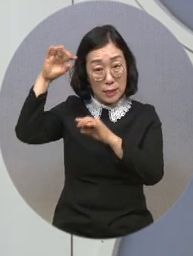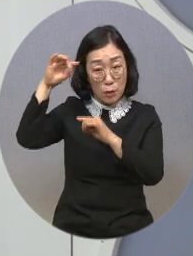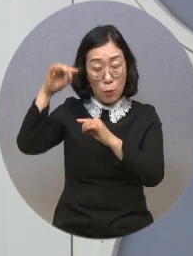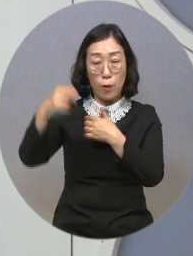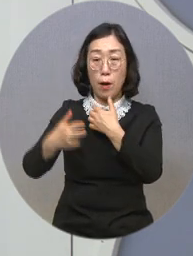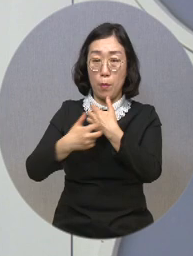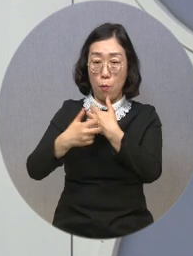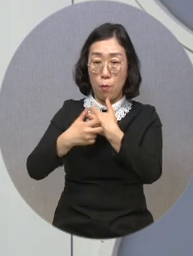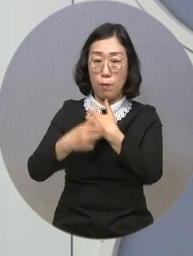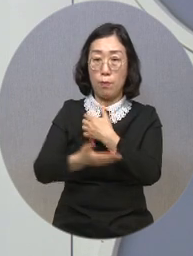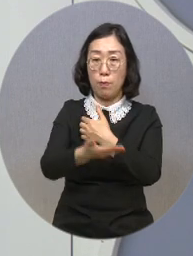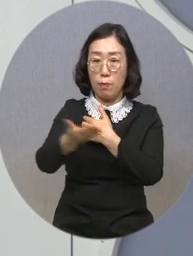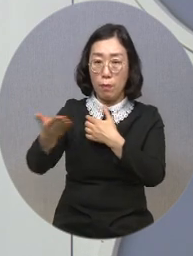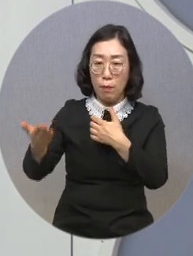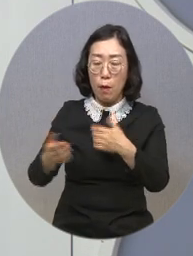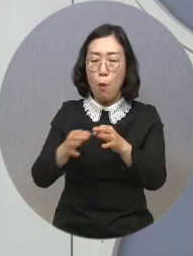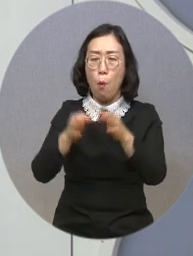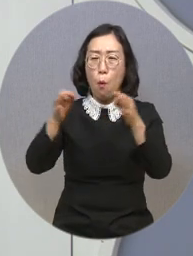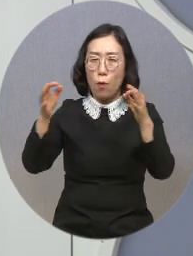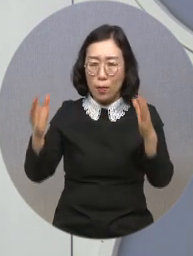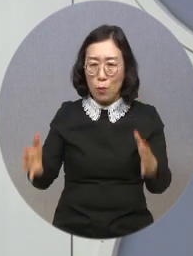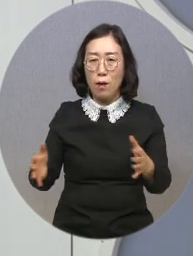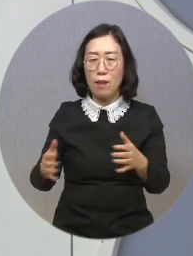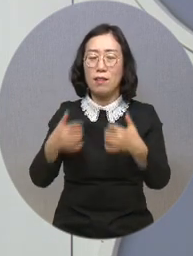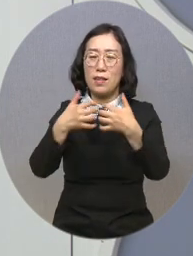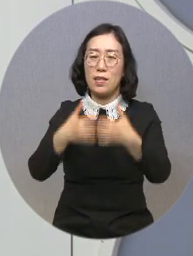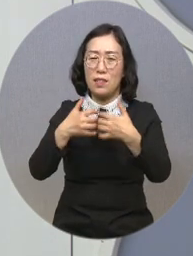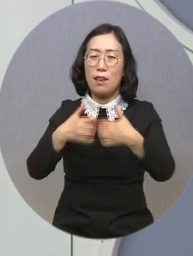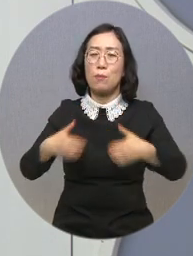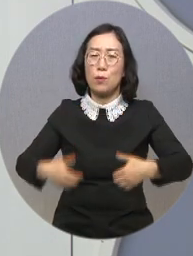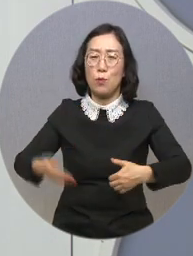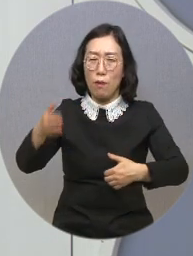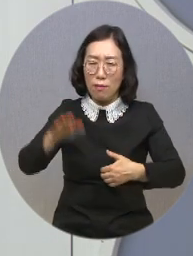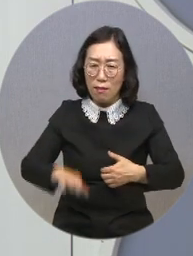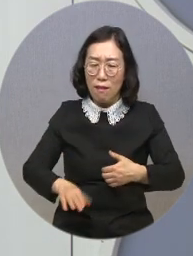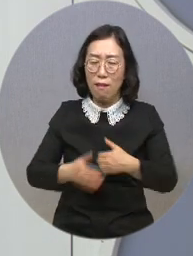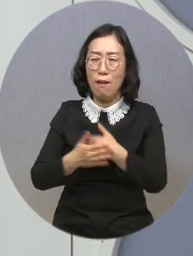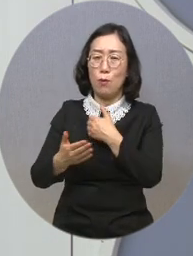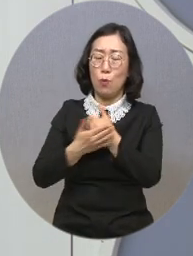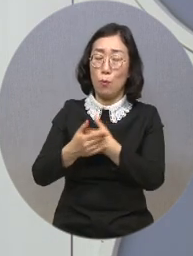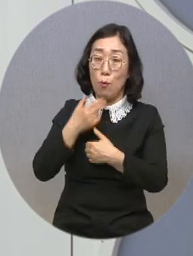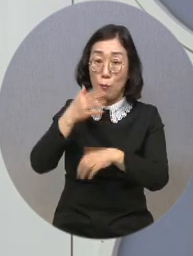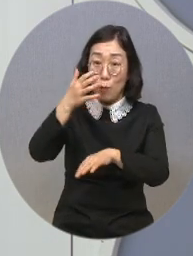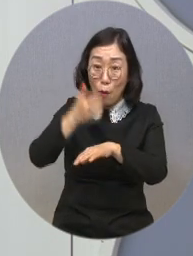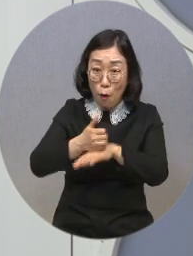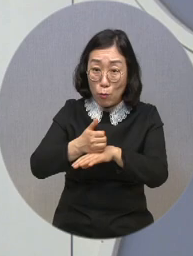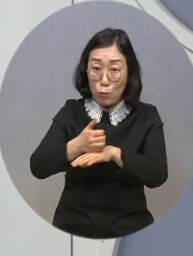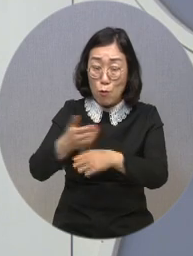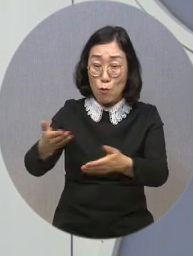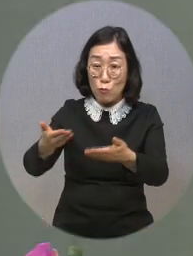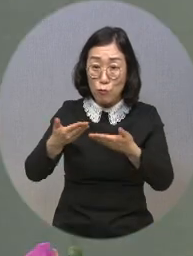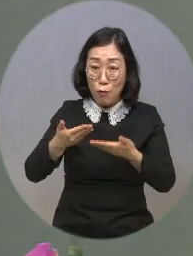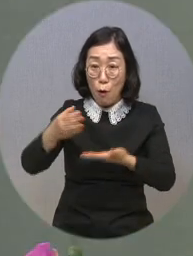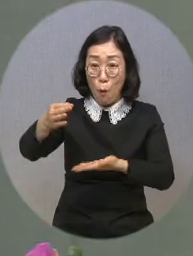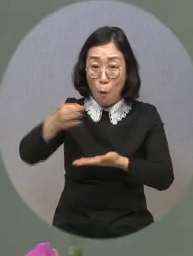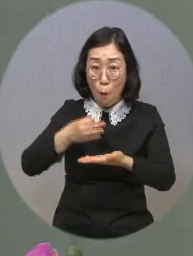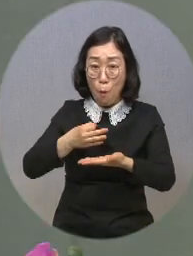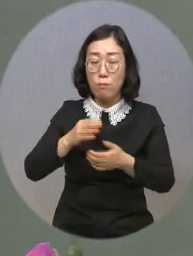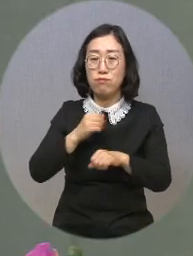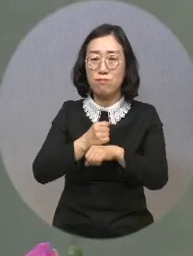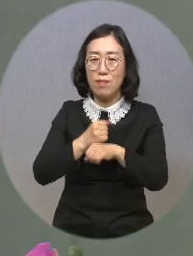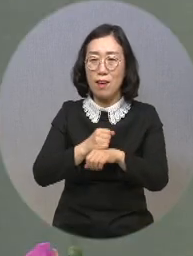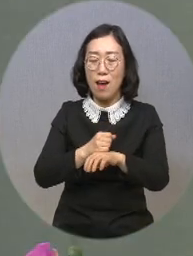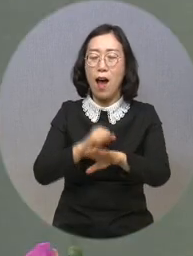선생님들이 하여튼 오랜 숙원 사업을 해결했다. 그래서 역시 이제 많은 분들이 이렇게